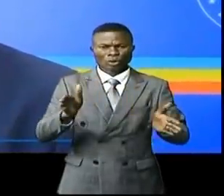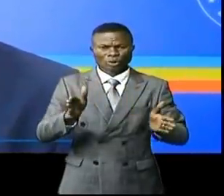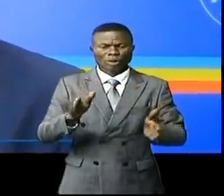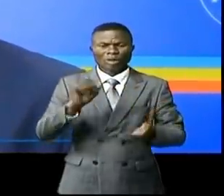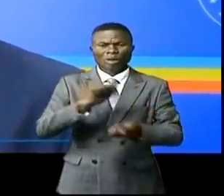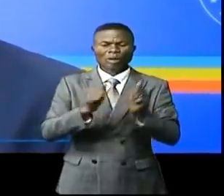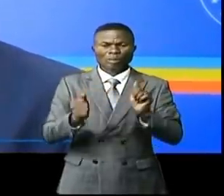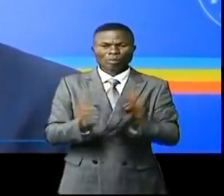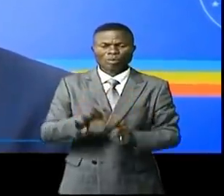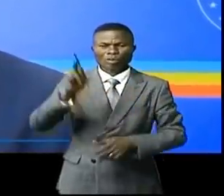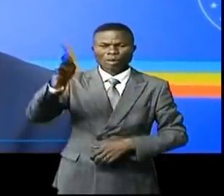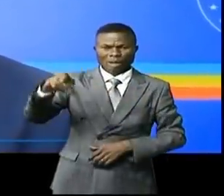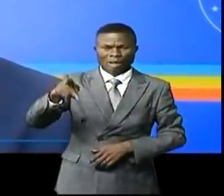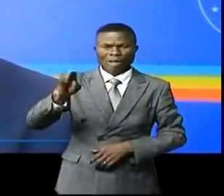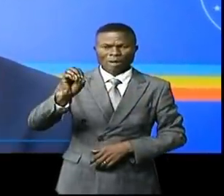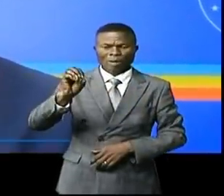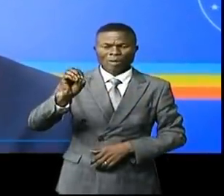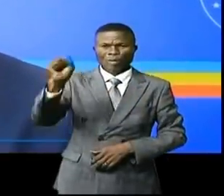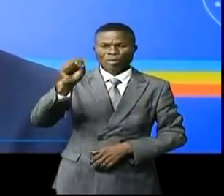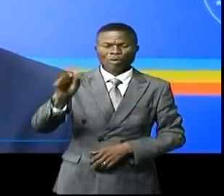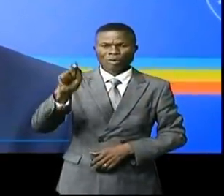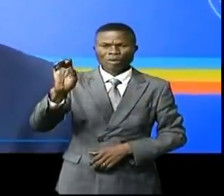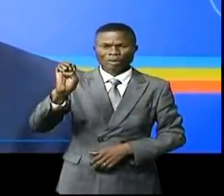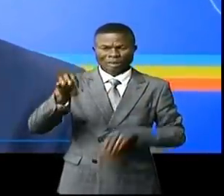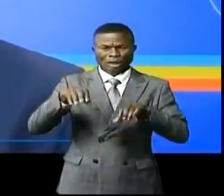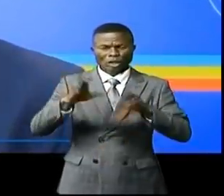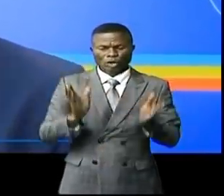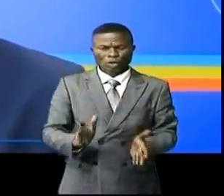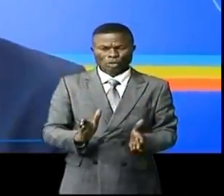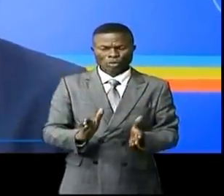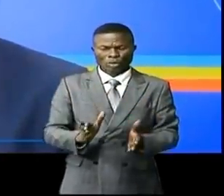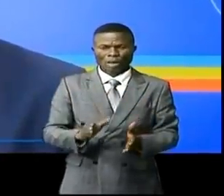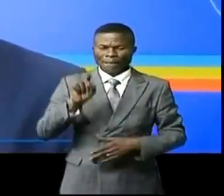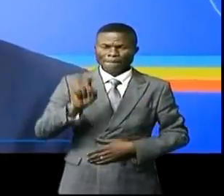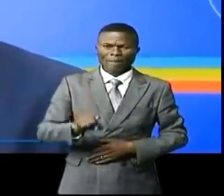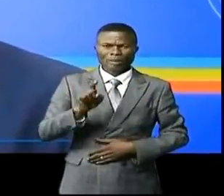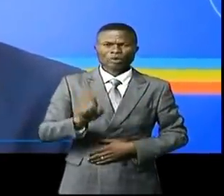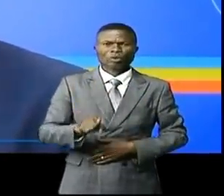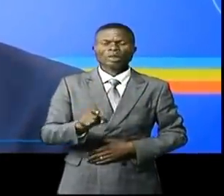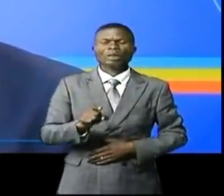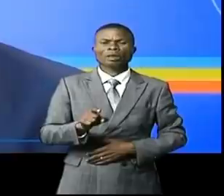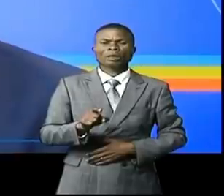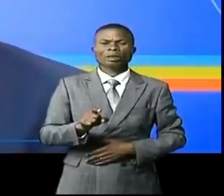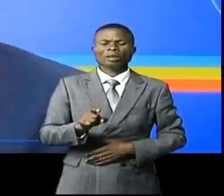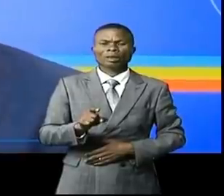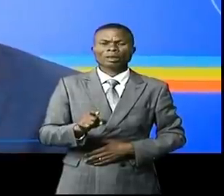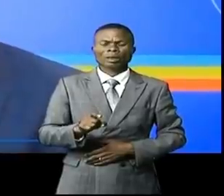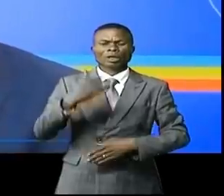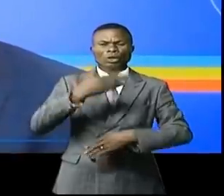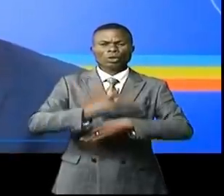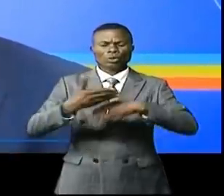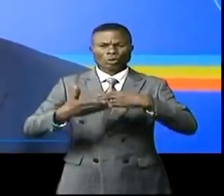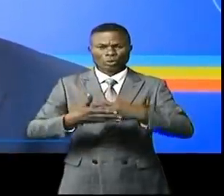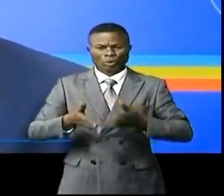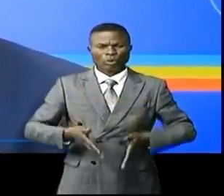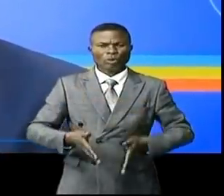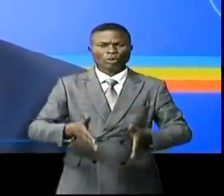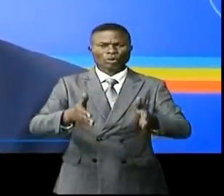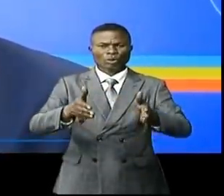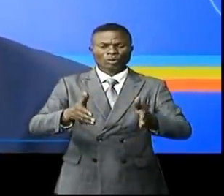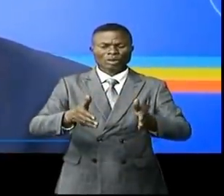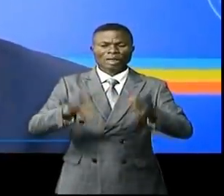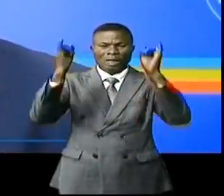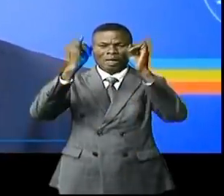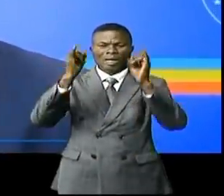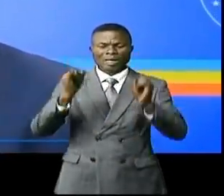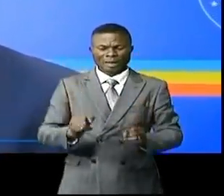postal congolais. Nous voulons profiter du chantier de la digitalisation, de la